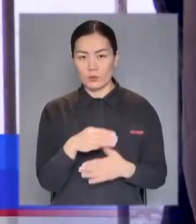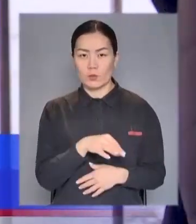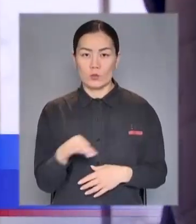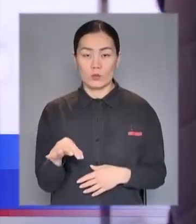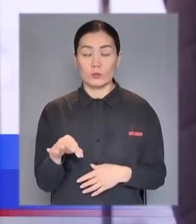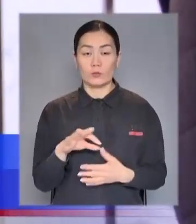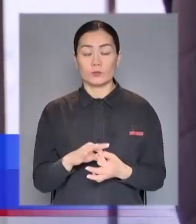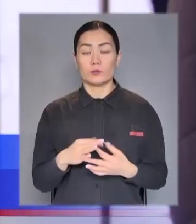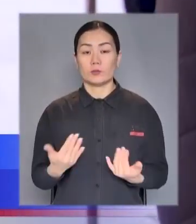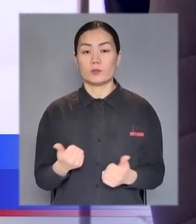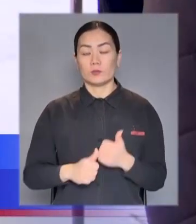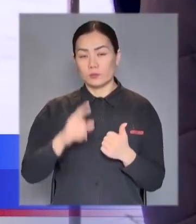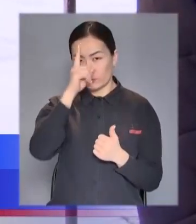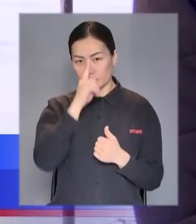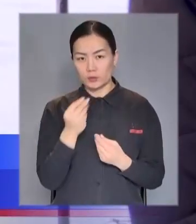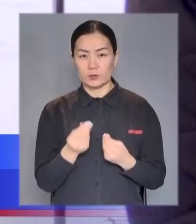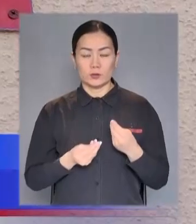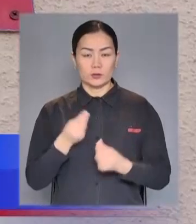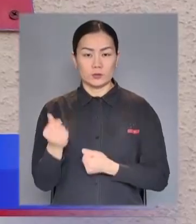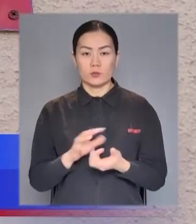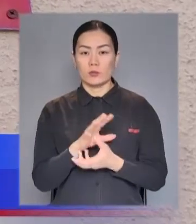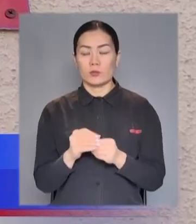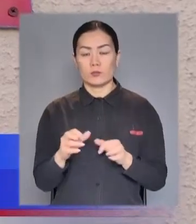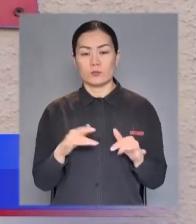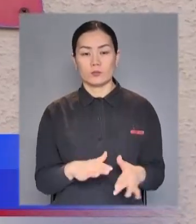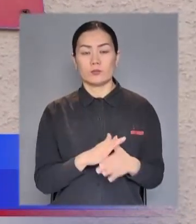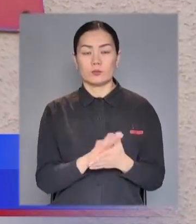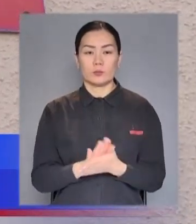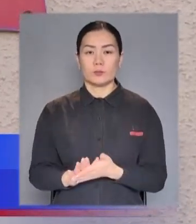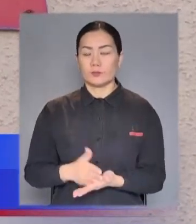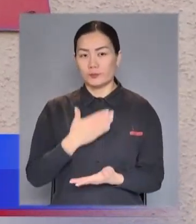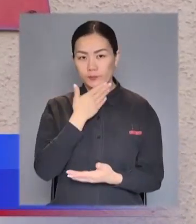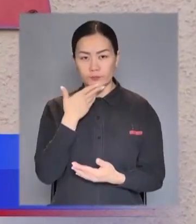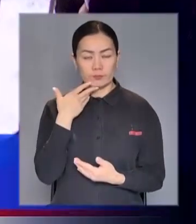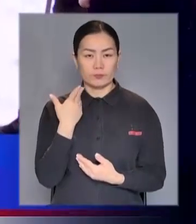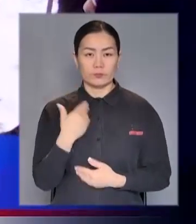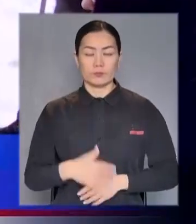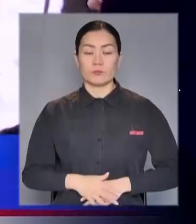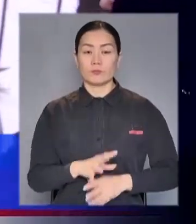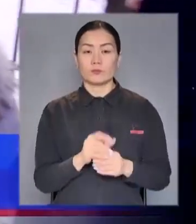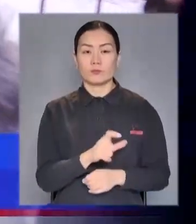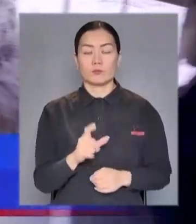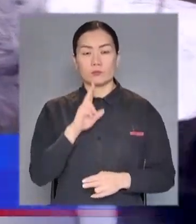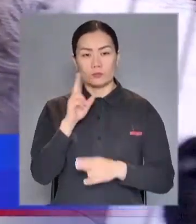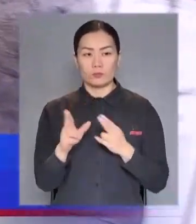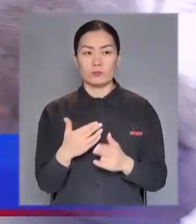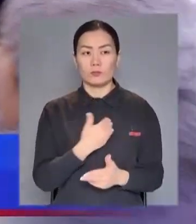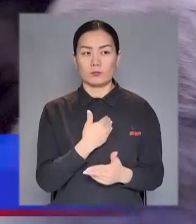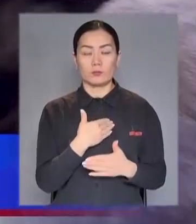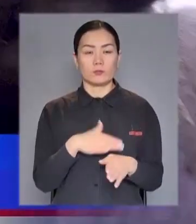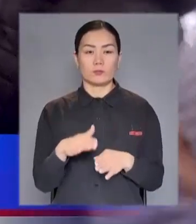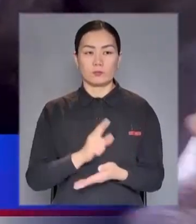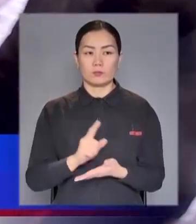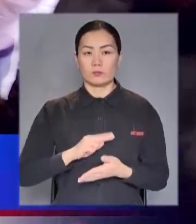а его сотрудники ежемесячно начали собирать с населения по 4-5 тысяч тенге непонятно за что. Теперь жильцам приходится самим